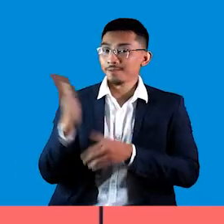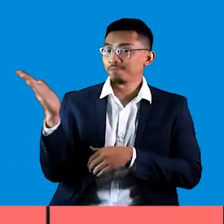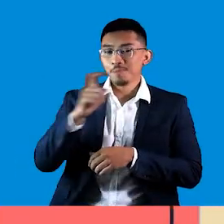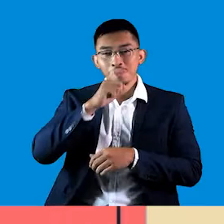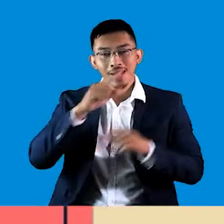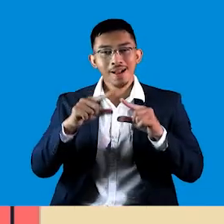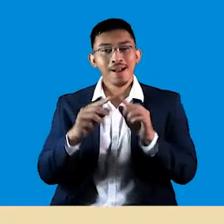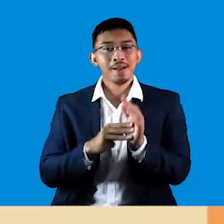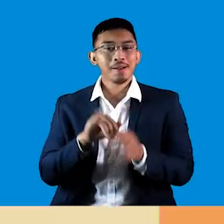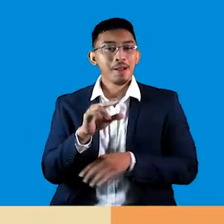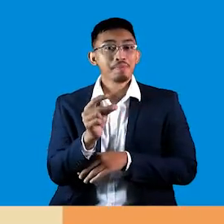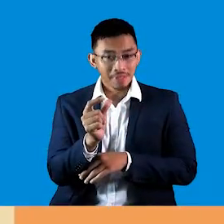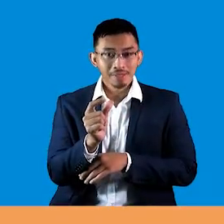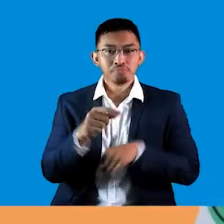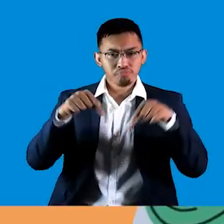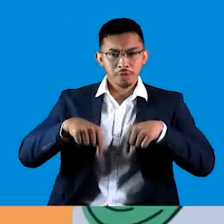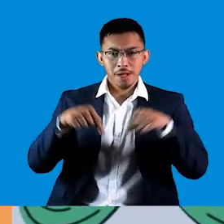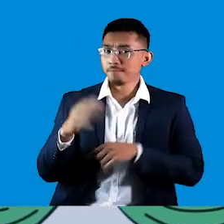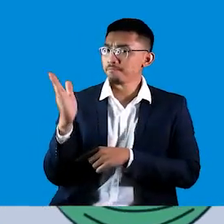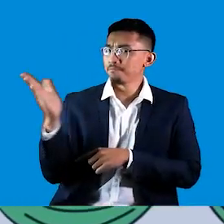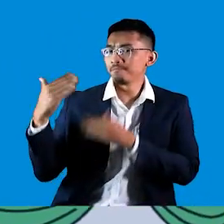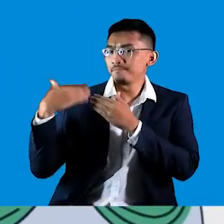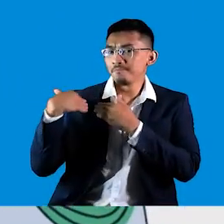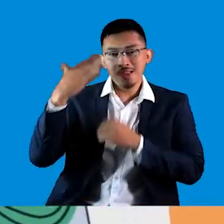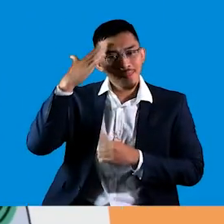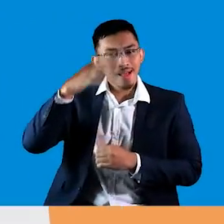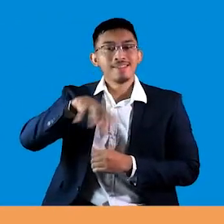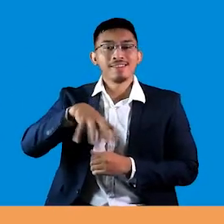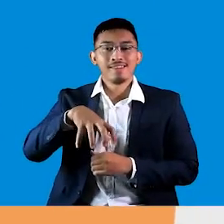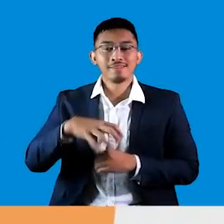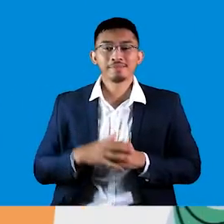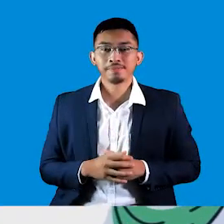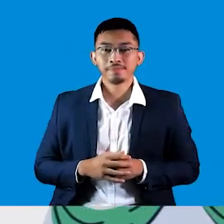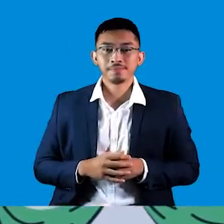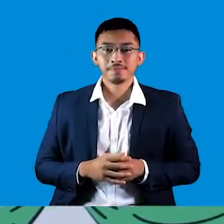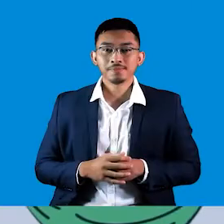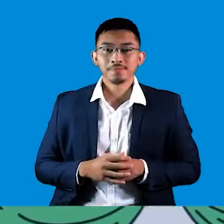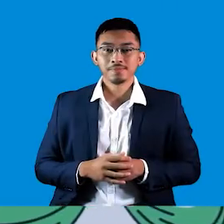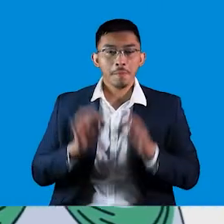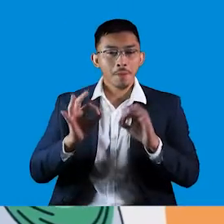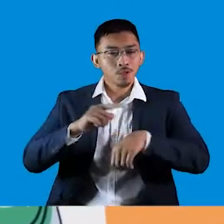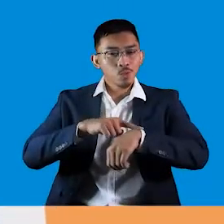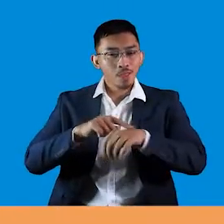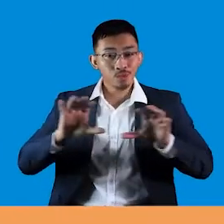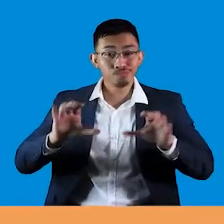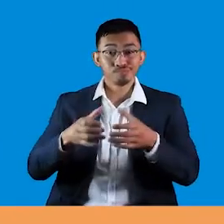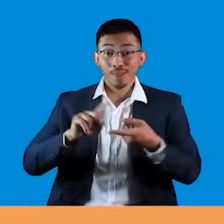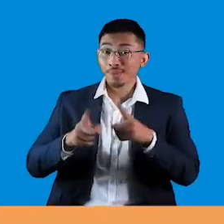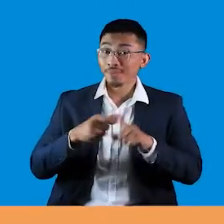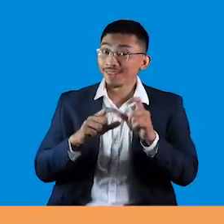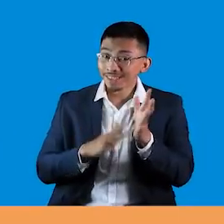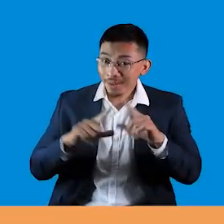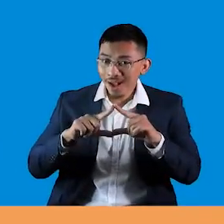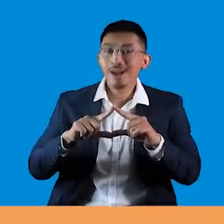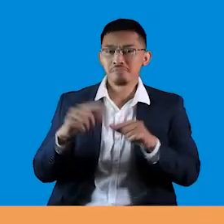Perkenalkan, ini Pak Amir. Sekarang, beliau menjabat sebagai seorang kepala daerah. Saat sedang reunian